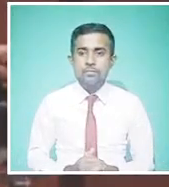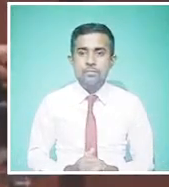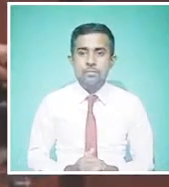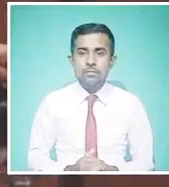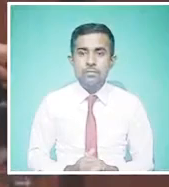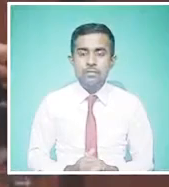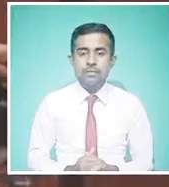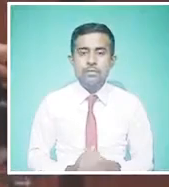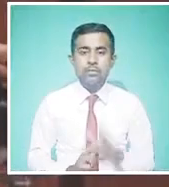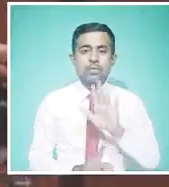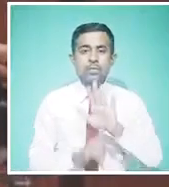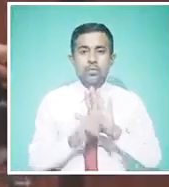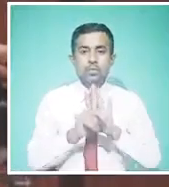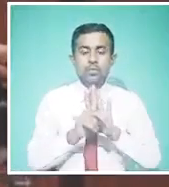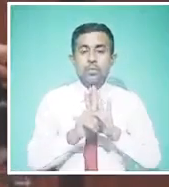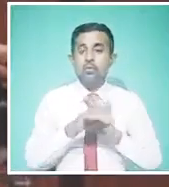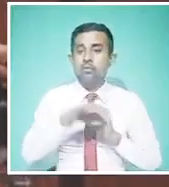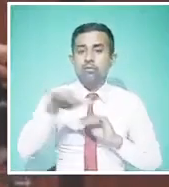கடல் வளத்தை